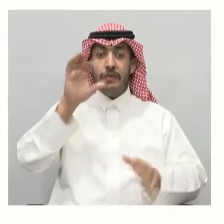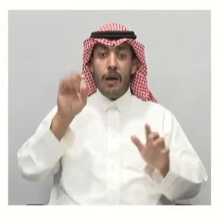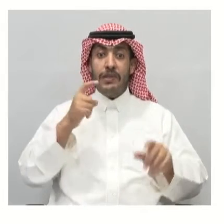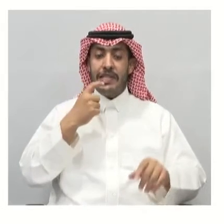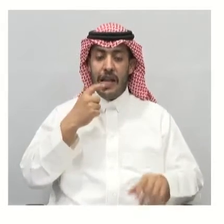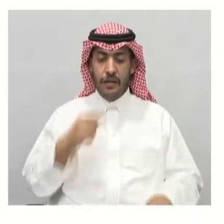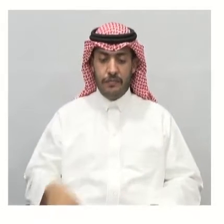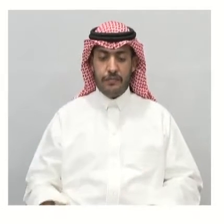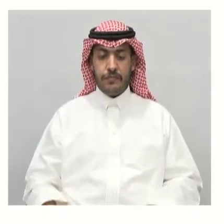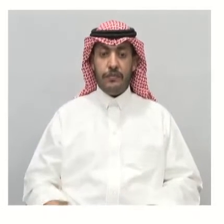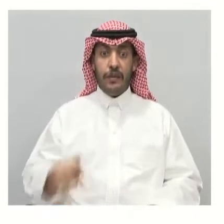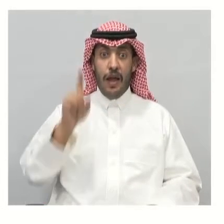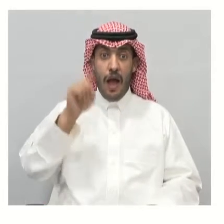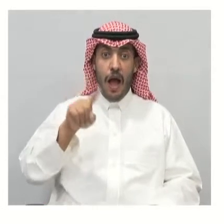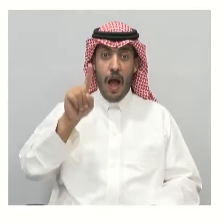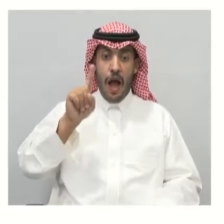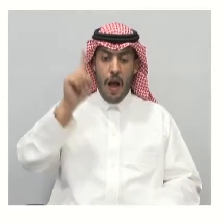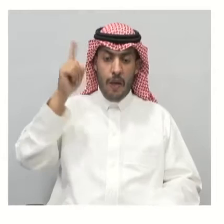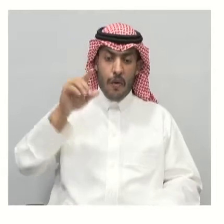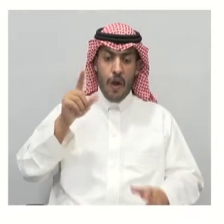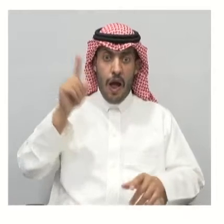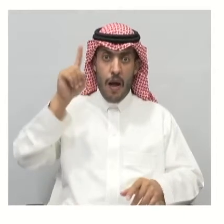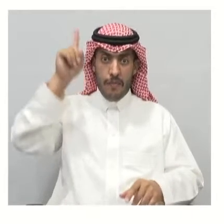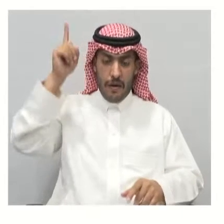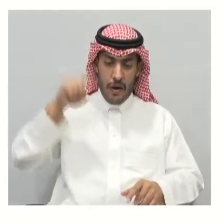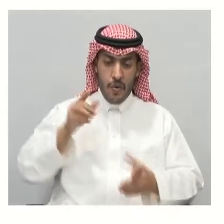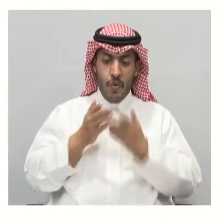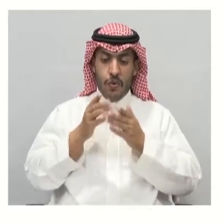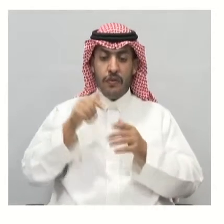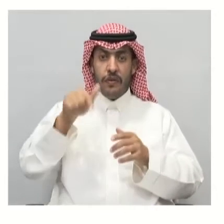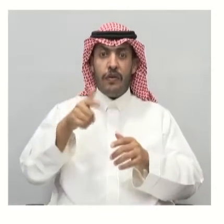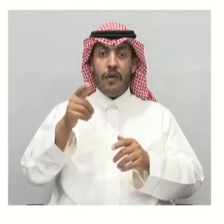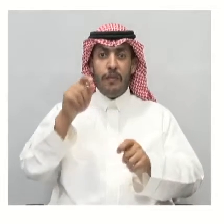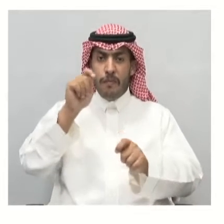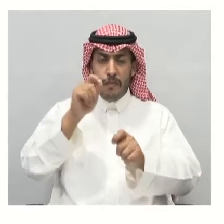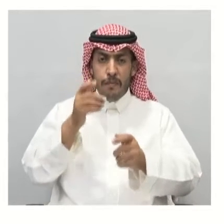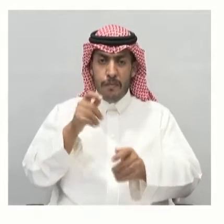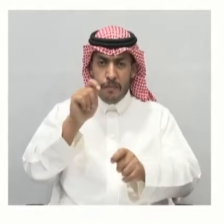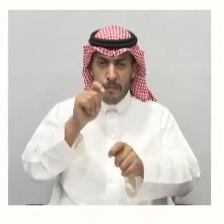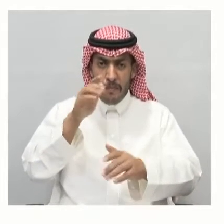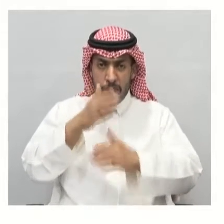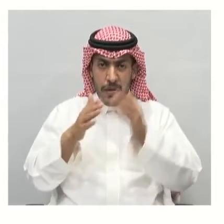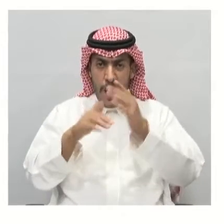سنه امر الله امر الله لنوح عليه السلام ببناء السفينه